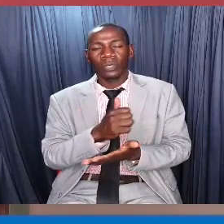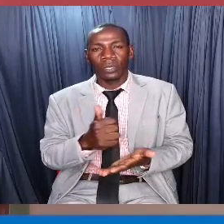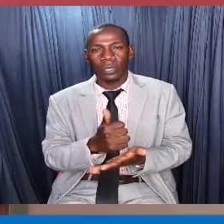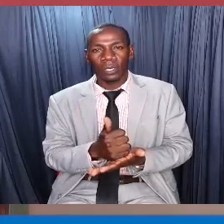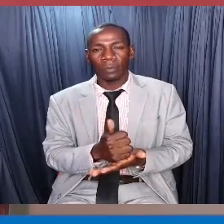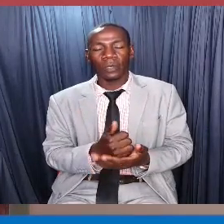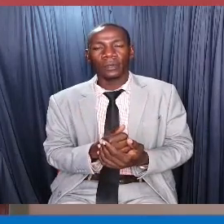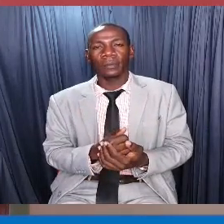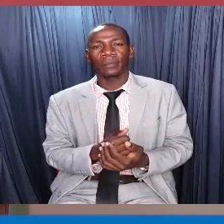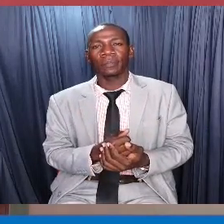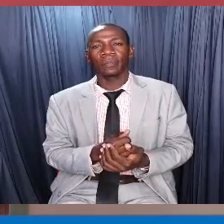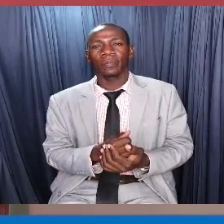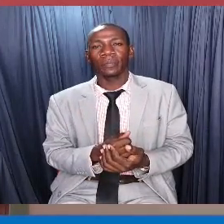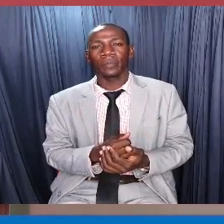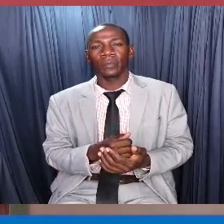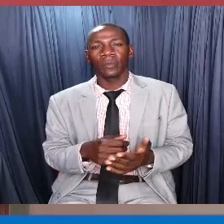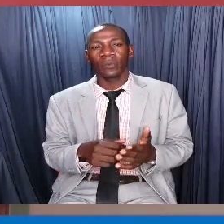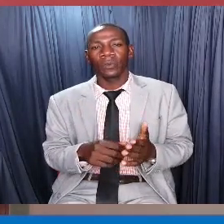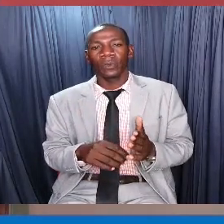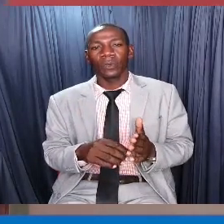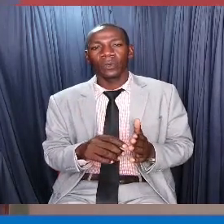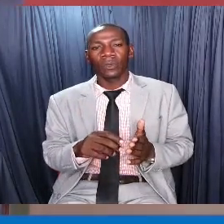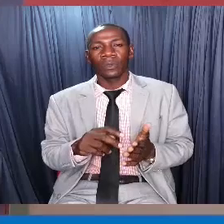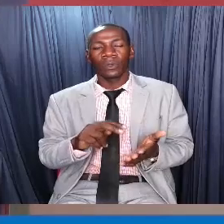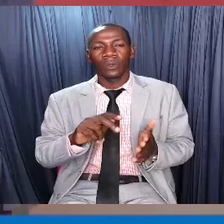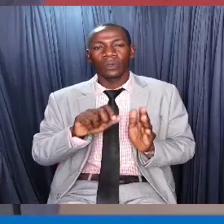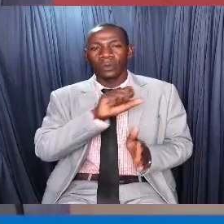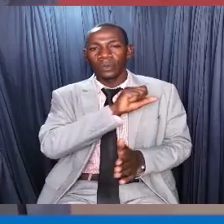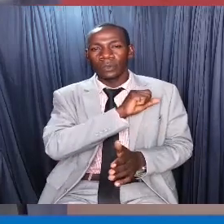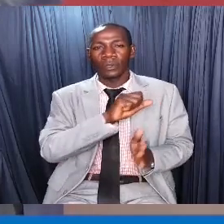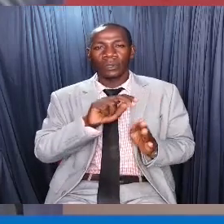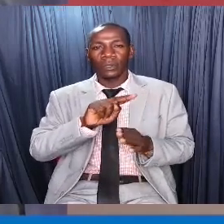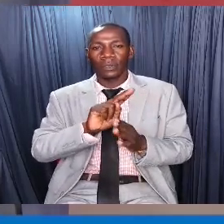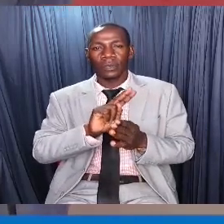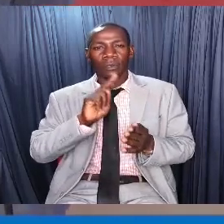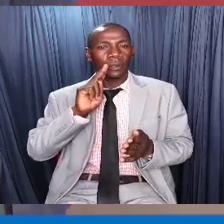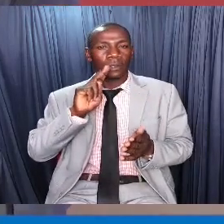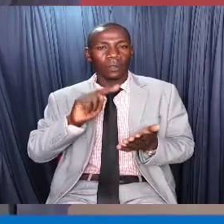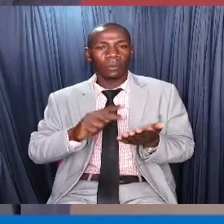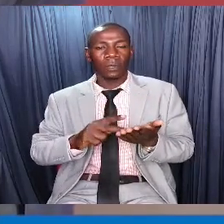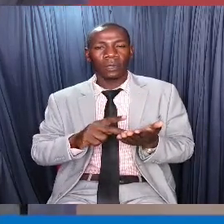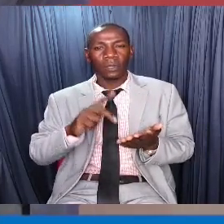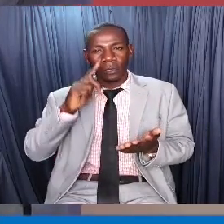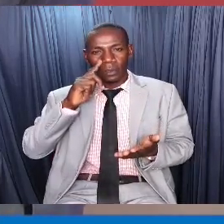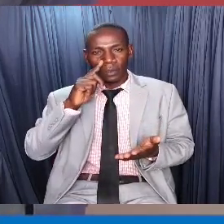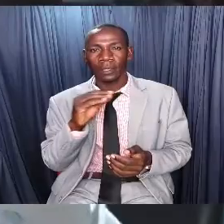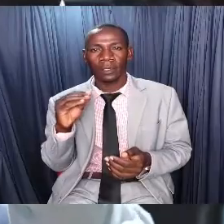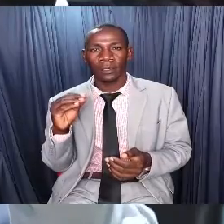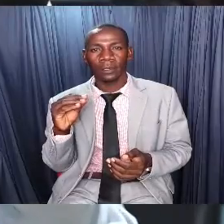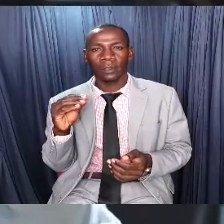asifiwe sana. Amen. Tusome kitabu cha Samuel wa kwanza. Let's read First Samuel Mlango wa 9 kifungu cha